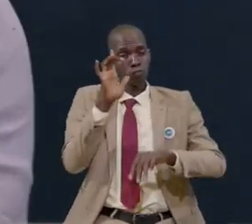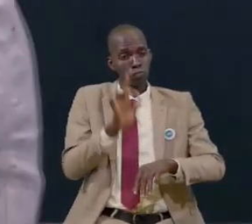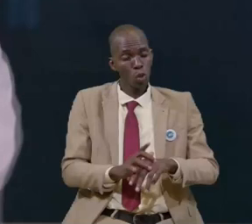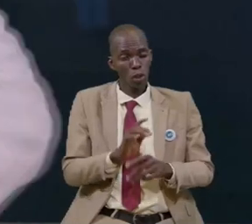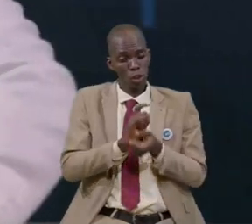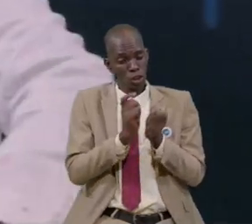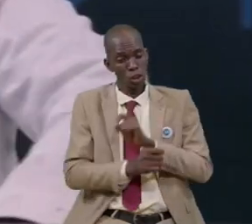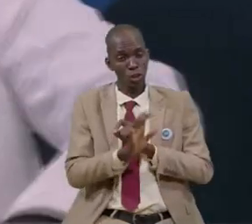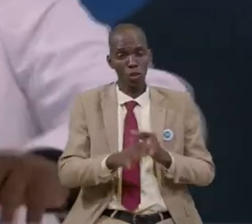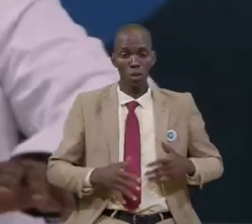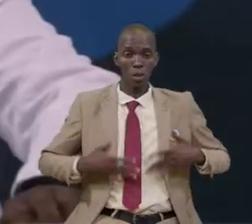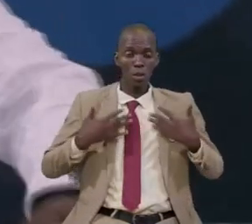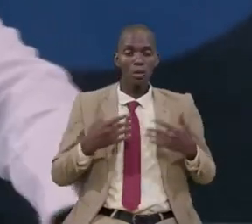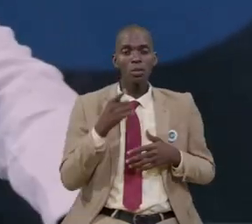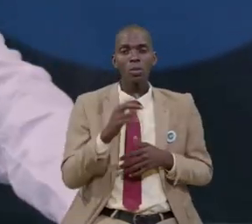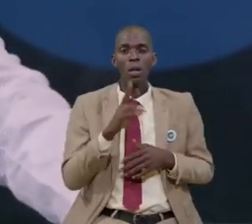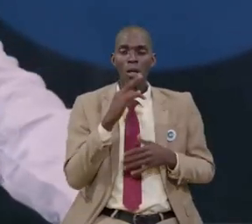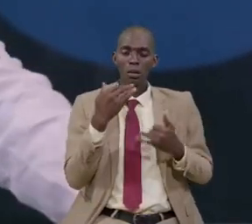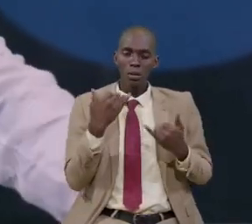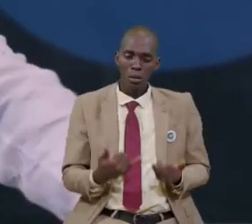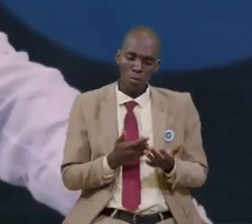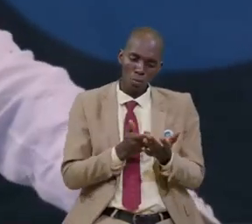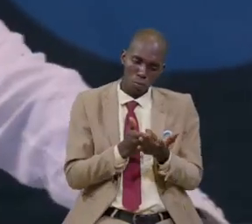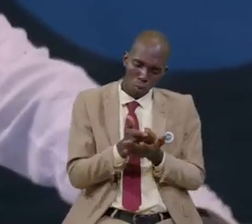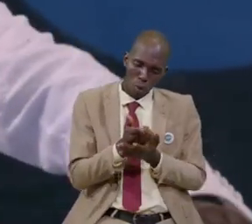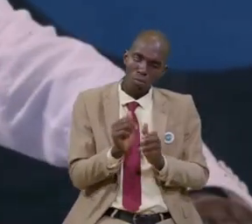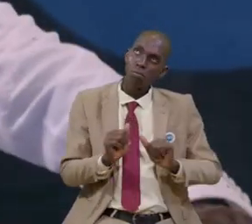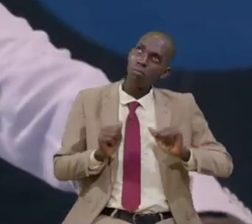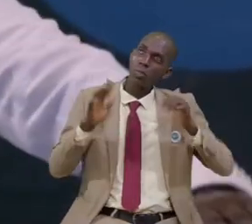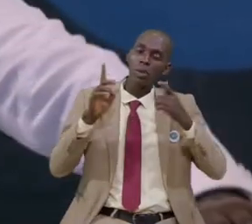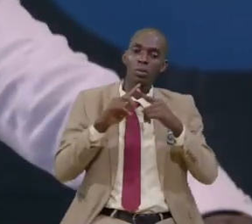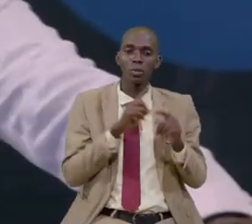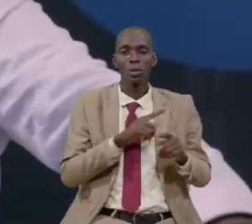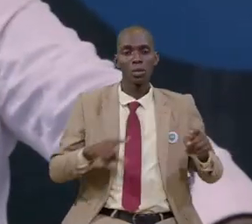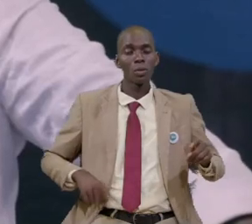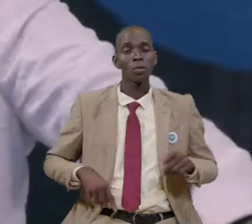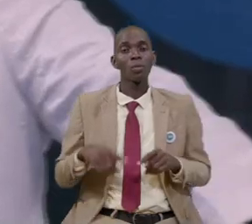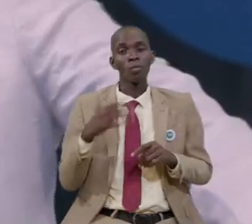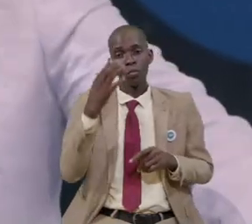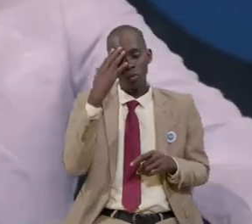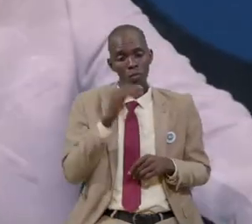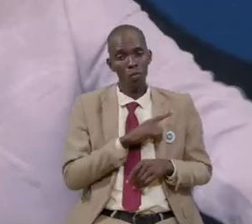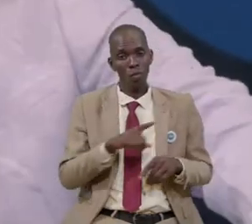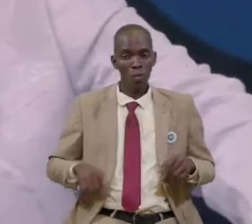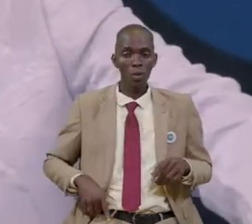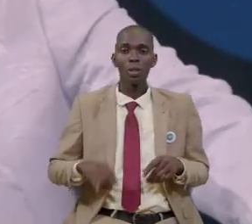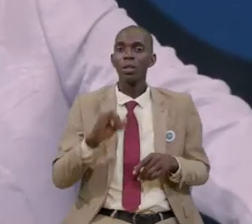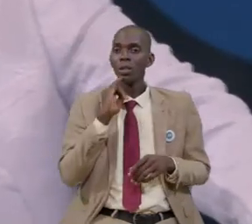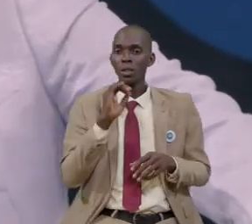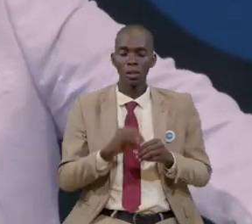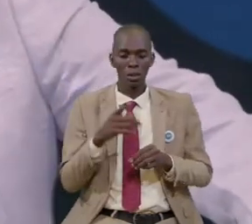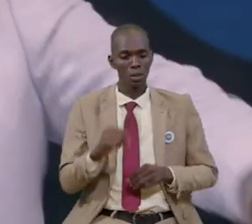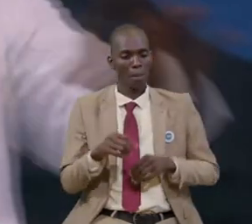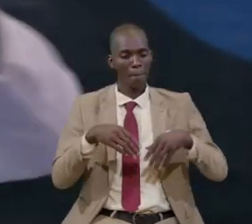vous sauve, vous êtes maintenant loyal au Seigneur et la loi est partout. Il y a la loi au marché, la